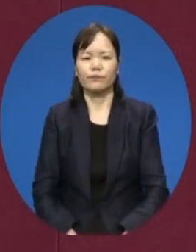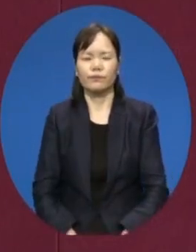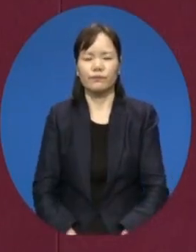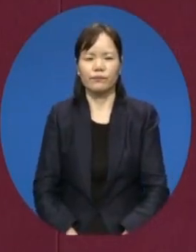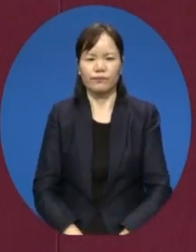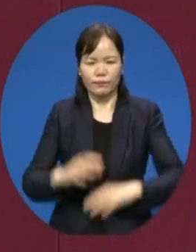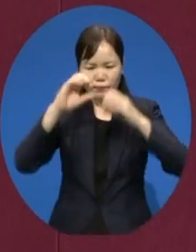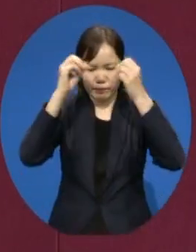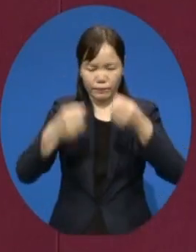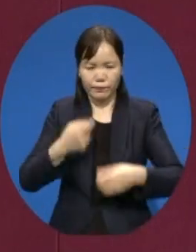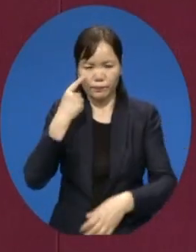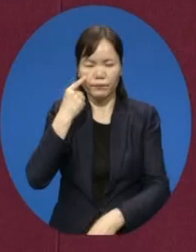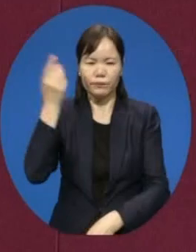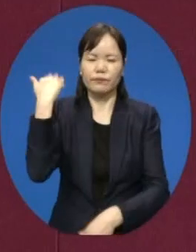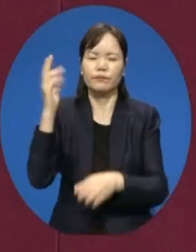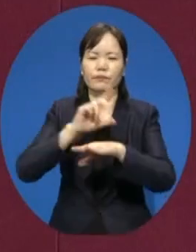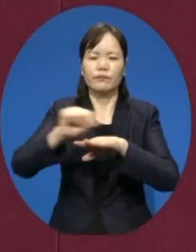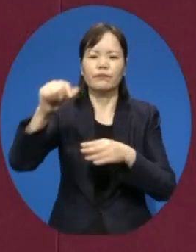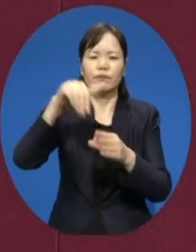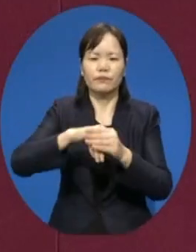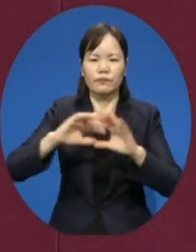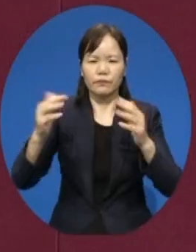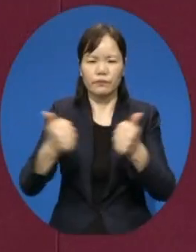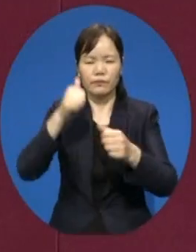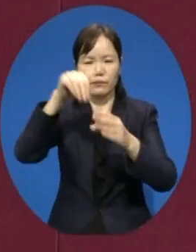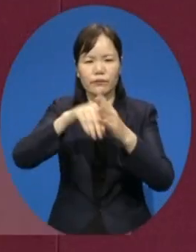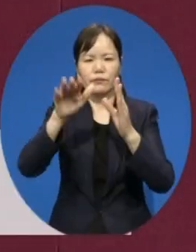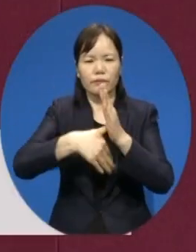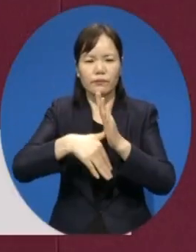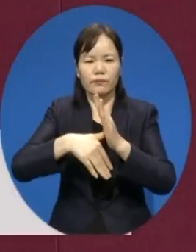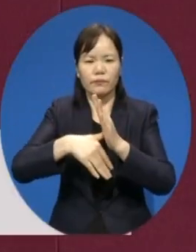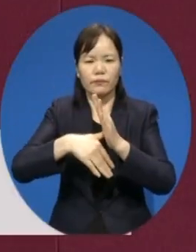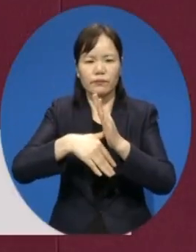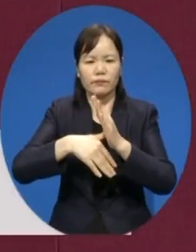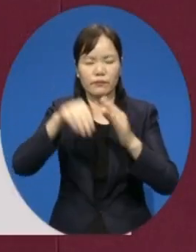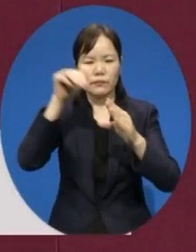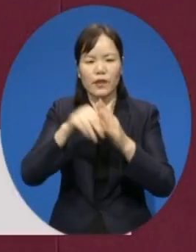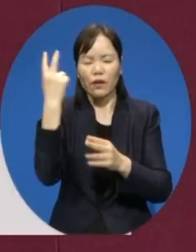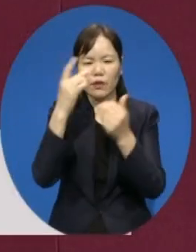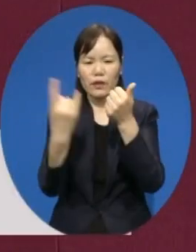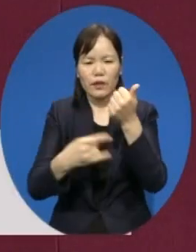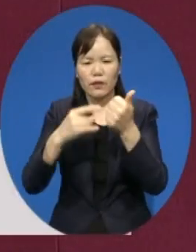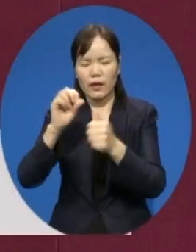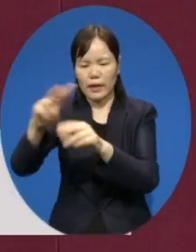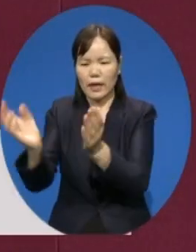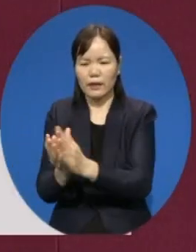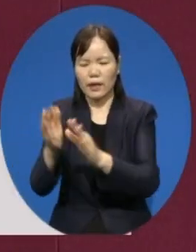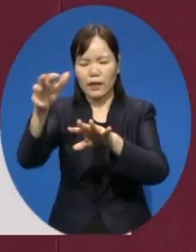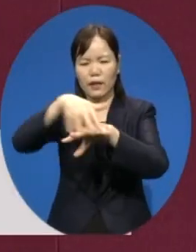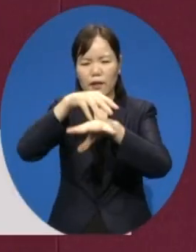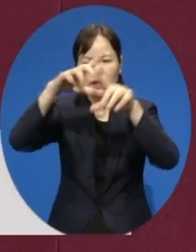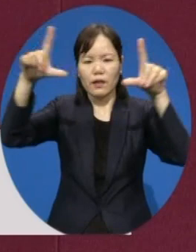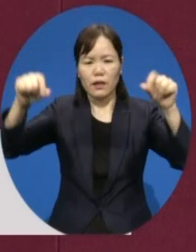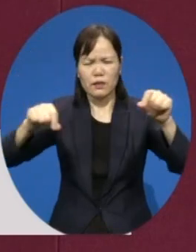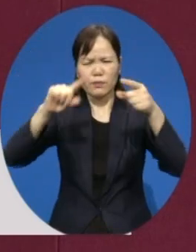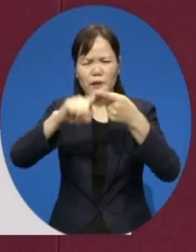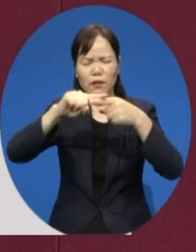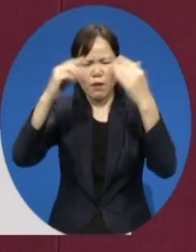한번 돌아보십시오. 지난 지방선거 국회의원 총선에서 선관위가 야당의 현수막 일일이 시비 걸었지 않습니까? 그